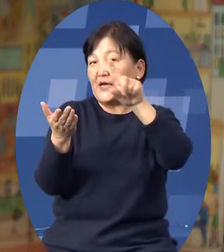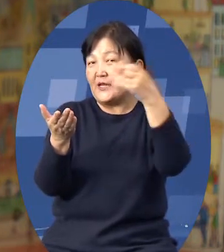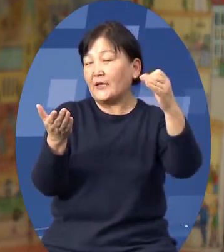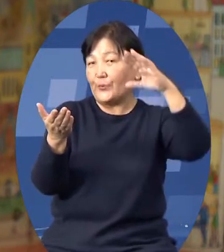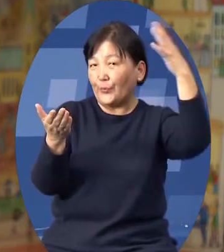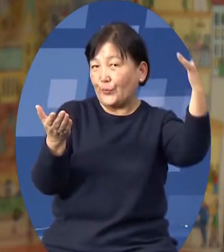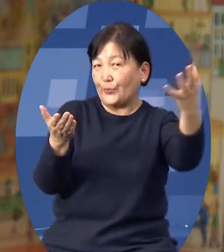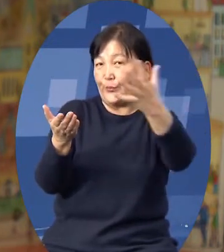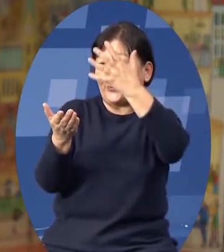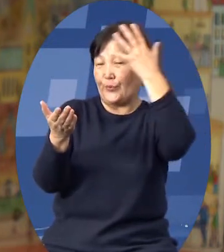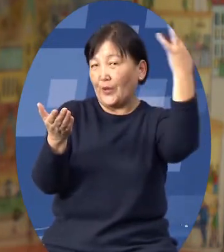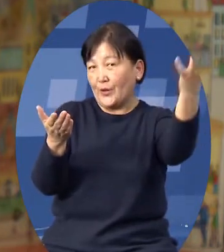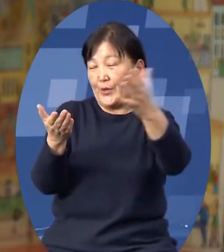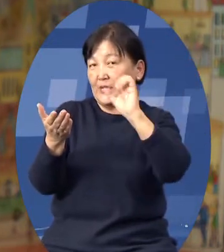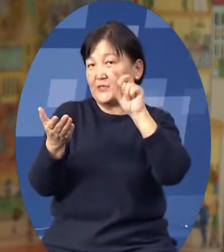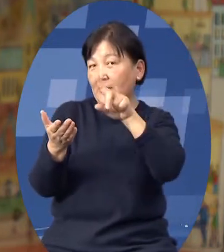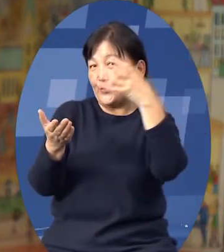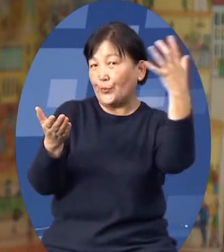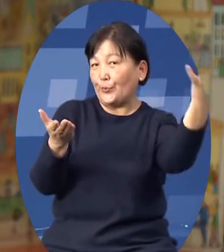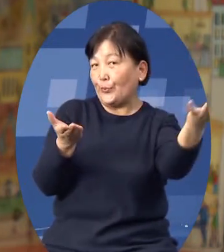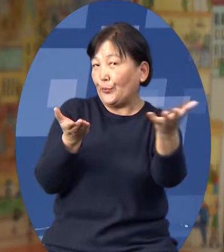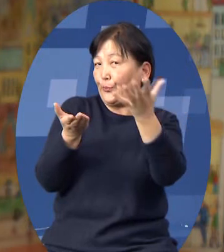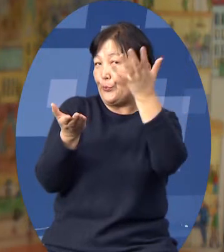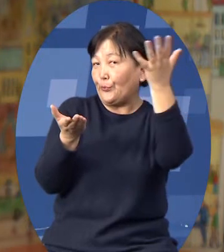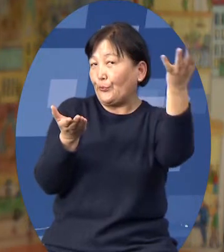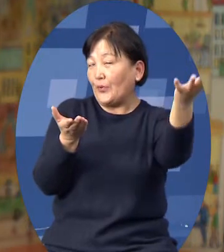За, дахиад давтъя. Салхи салхиллаа.